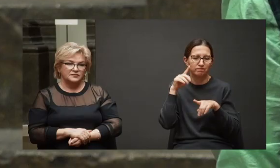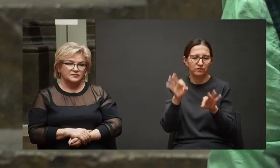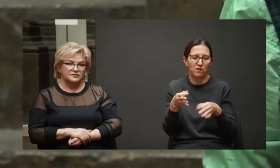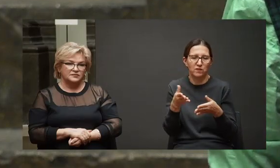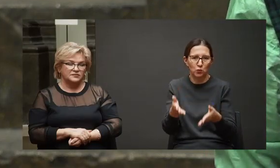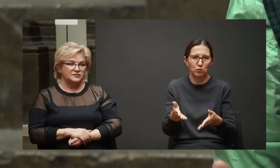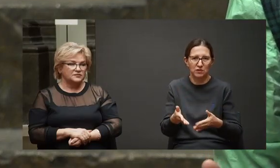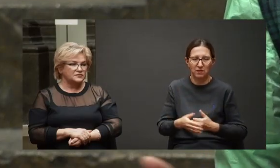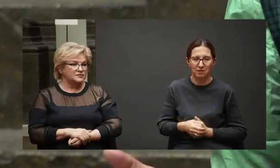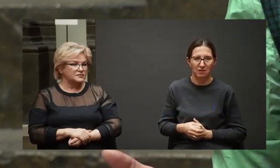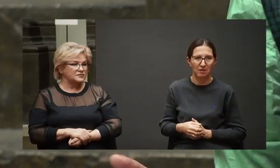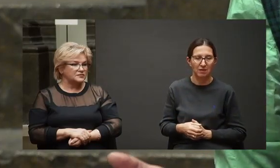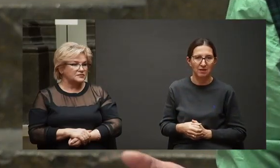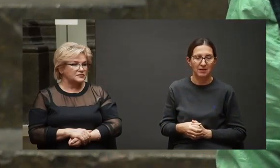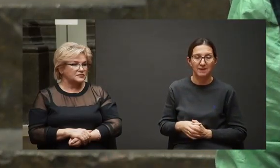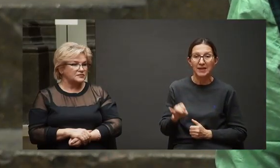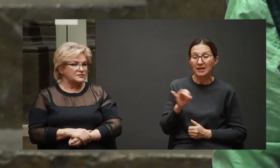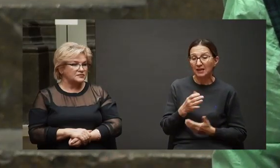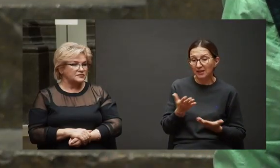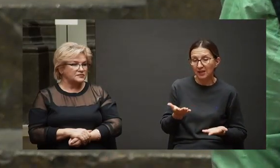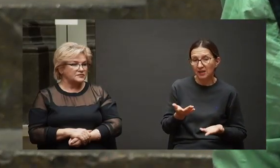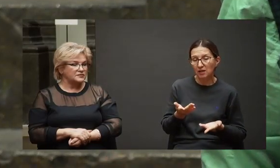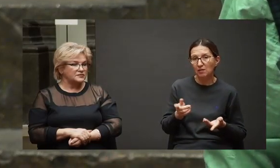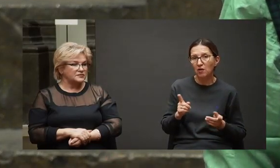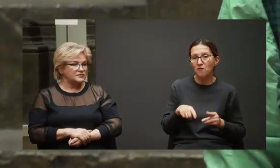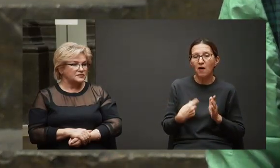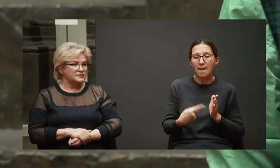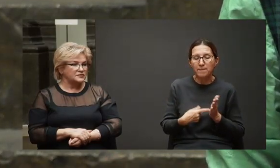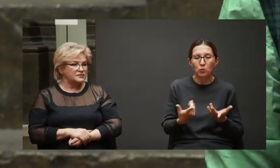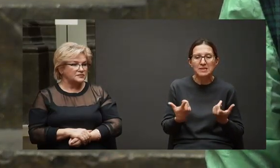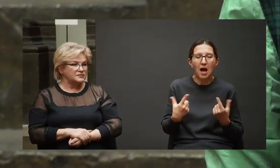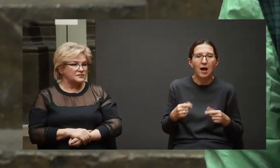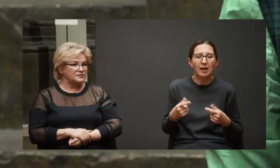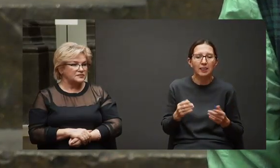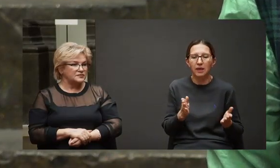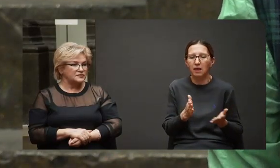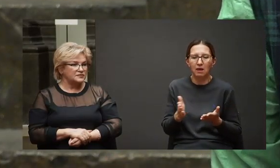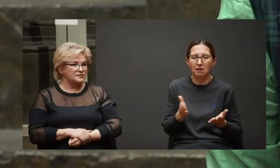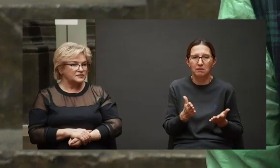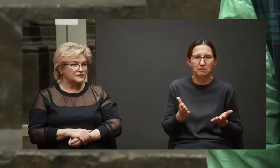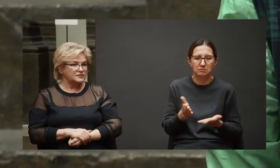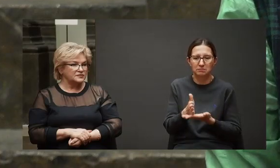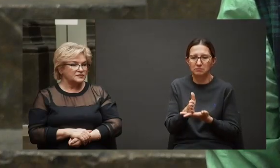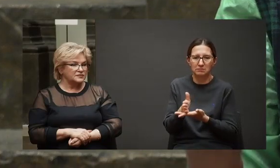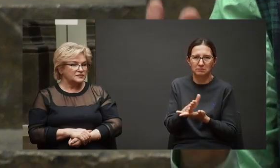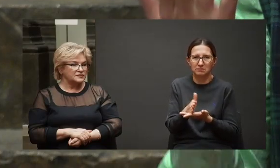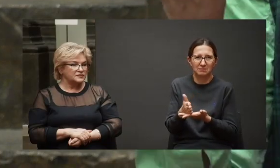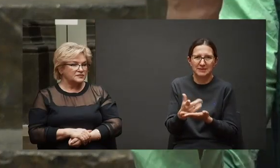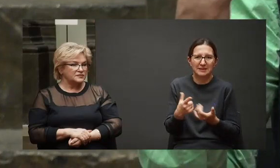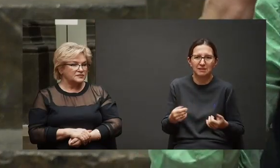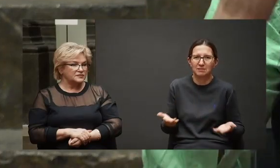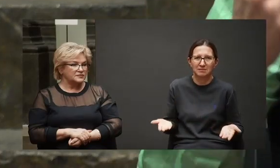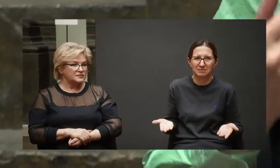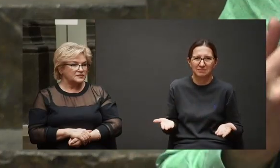искусства. И, собственно говоря, да, вот вопрос, а где граница?